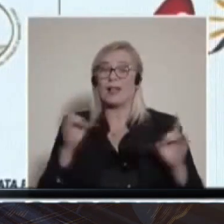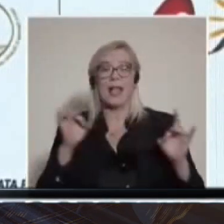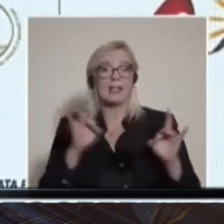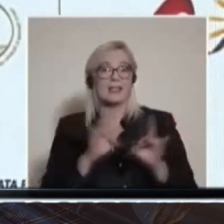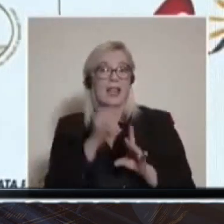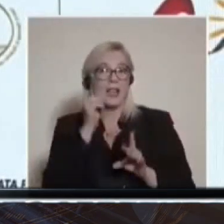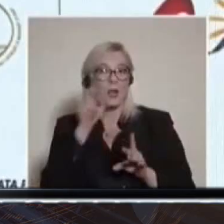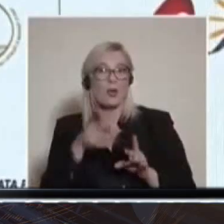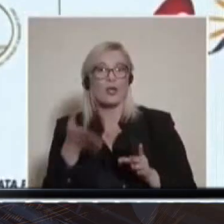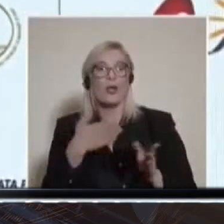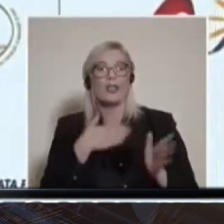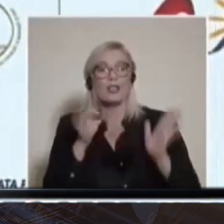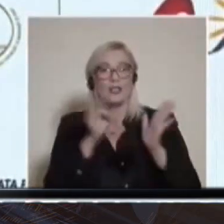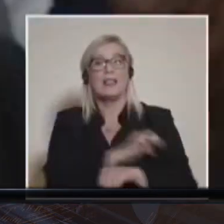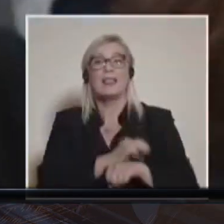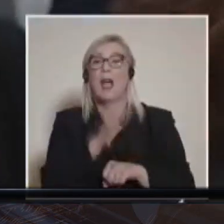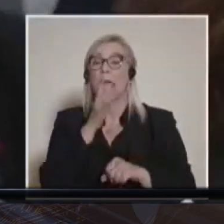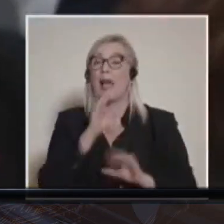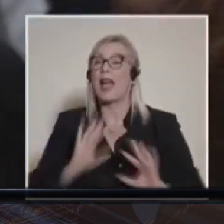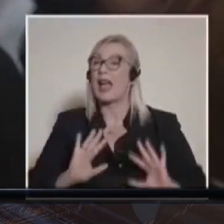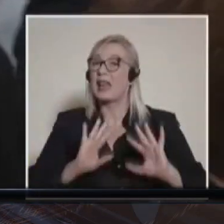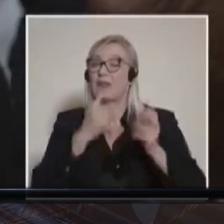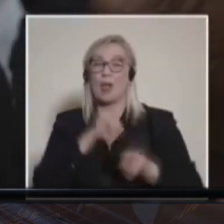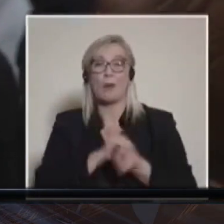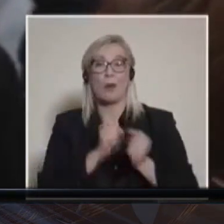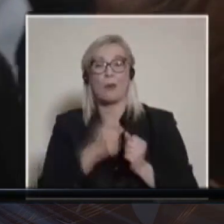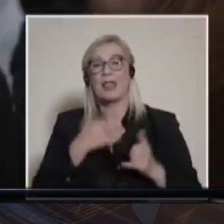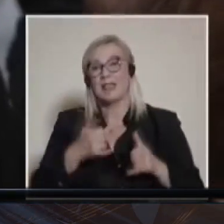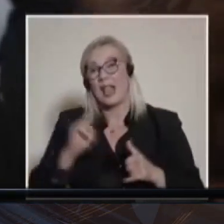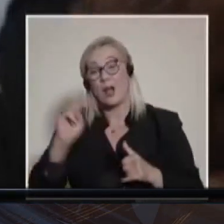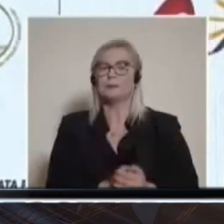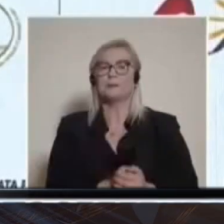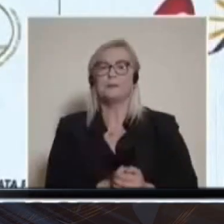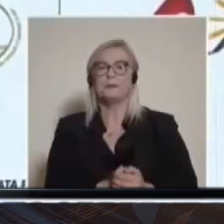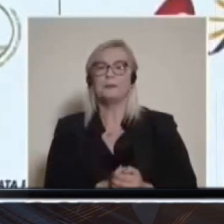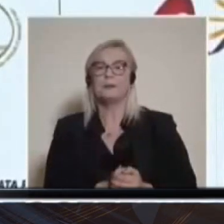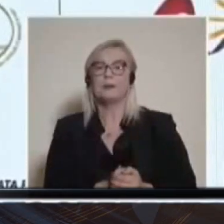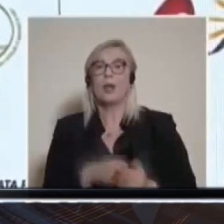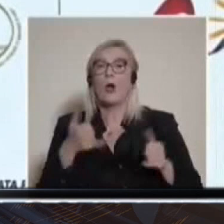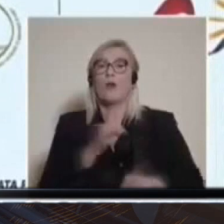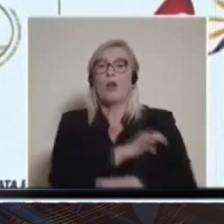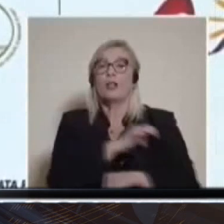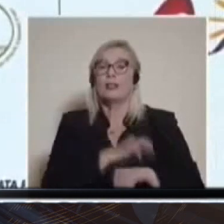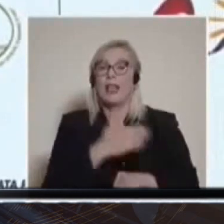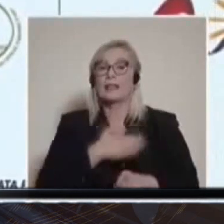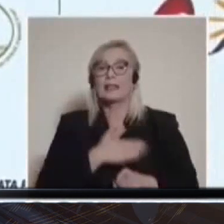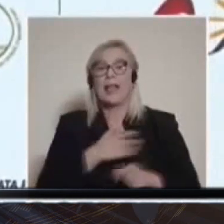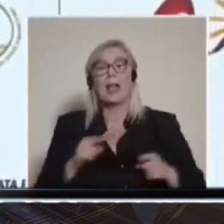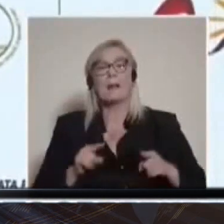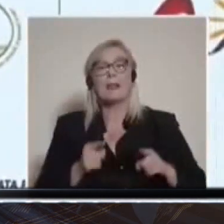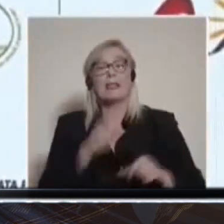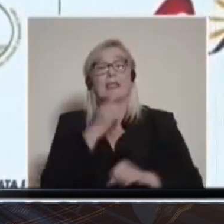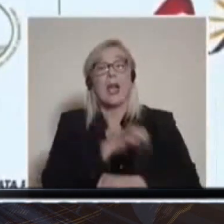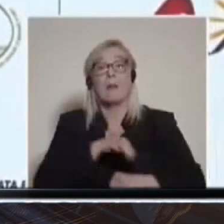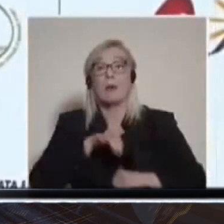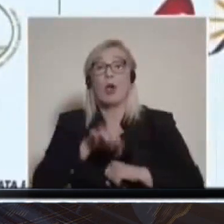среќни луѓе. Тоа е нашата цел, тоа е нашата идеја. За таа цел, Мицкоцки најави проект. Сакам да иницирам еден проект